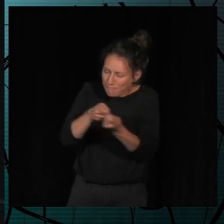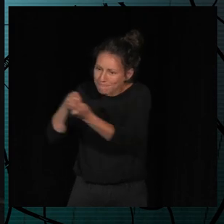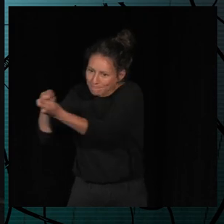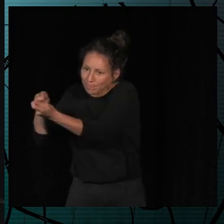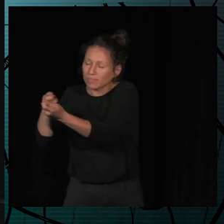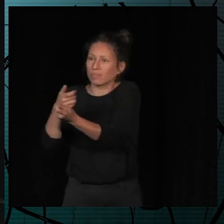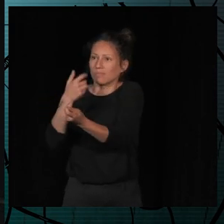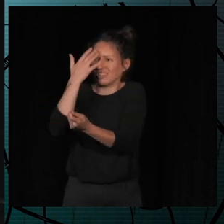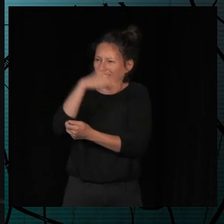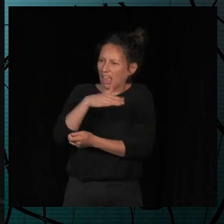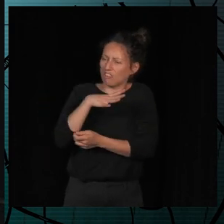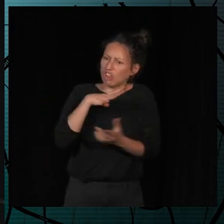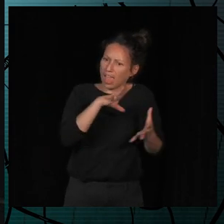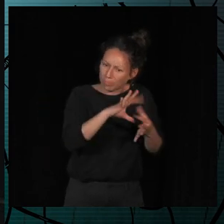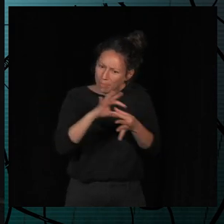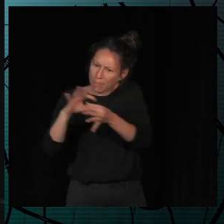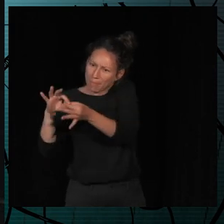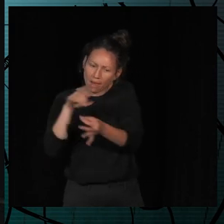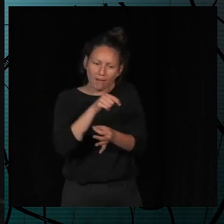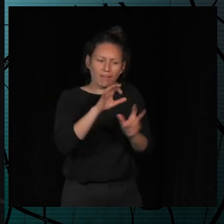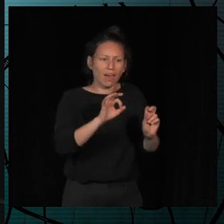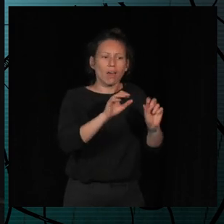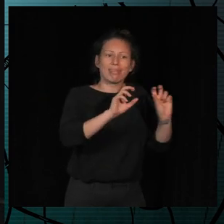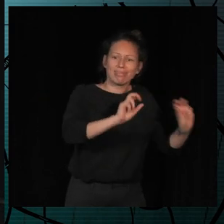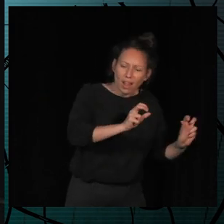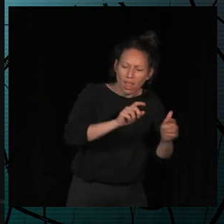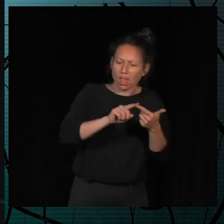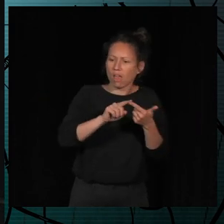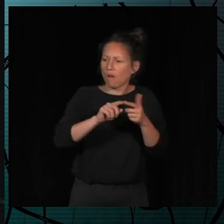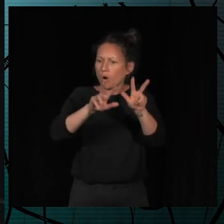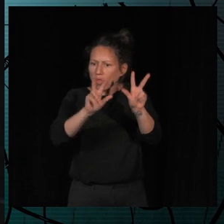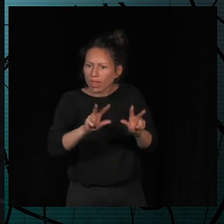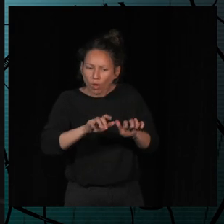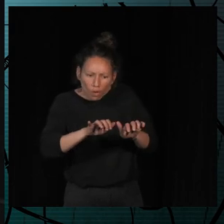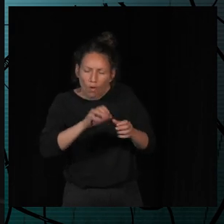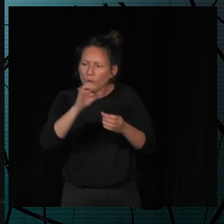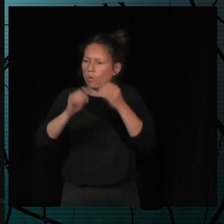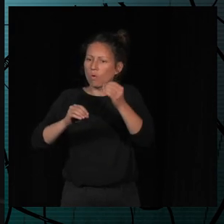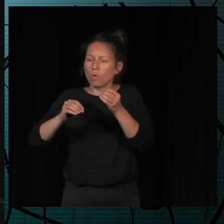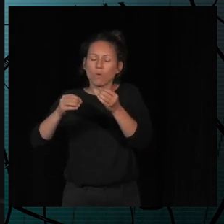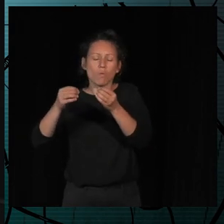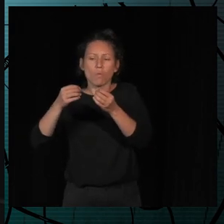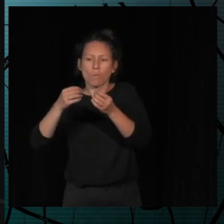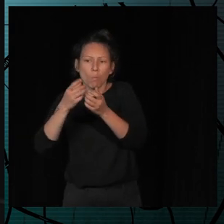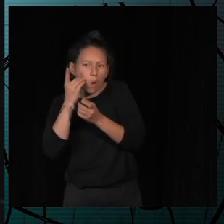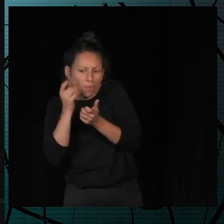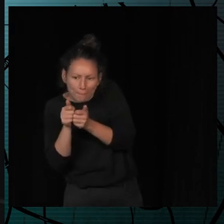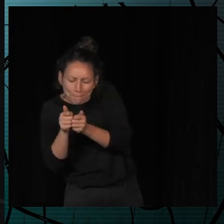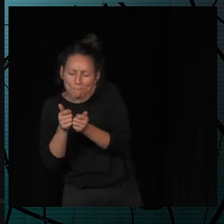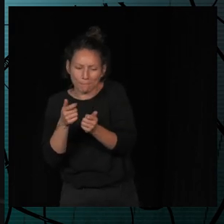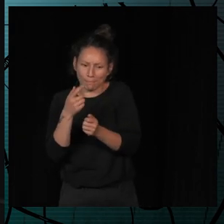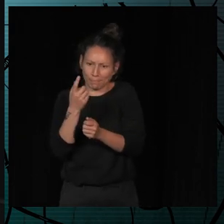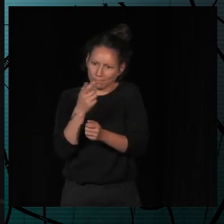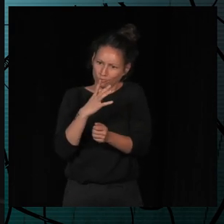euh les téléphones portables et les ordinateurs qui est le le support de l'écran et je voulais savoir ce que vous